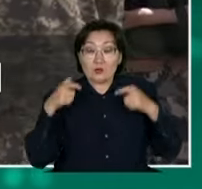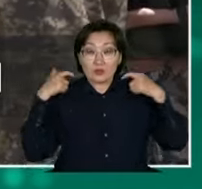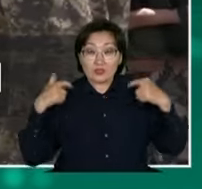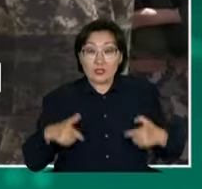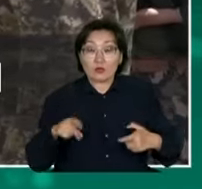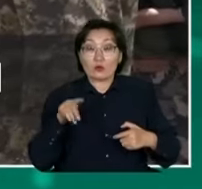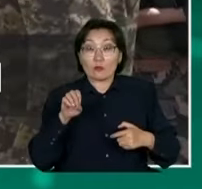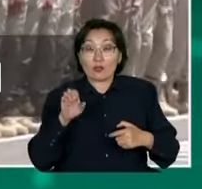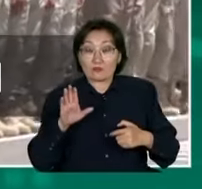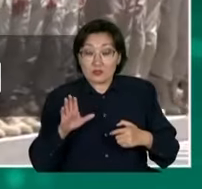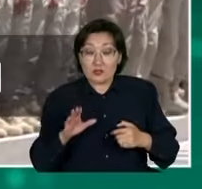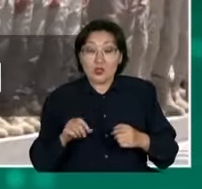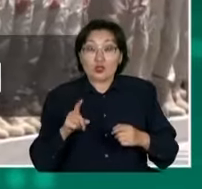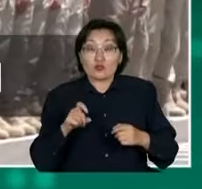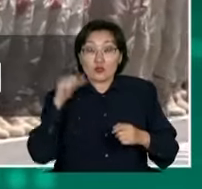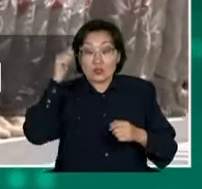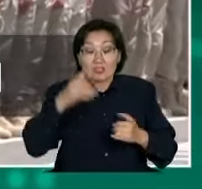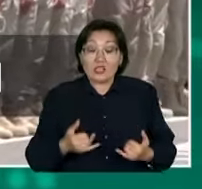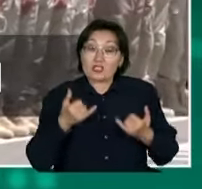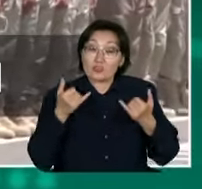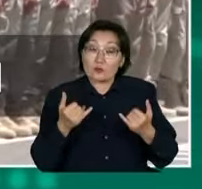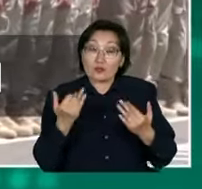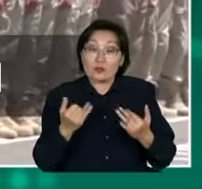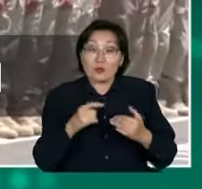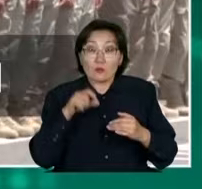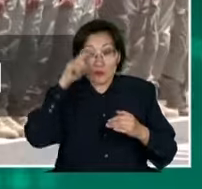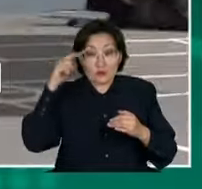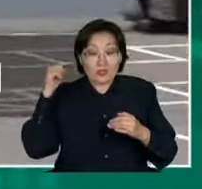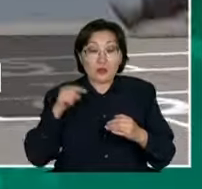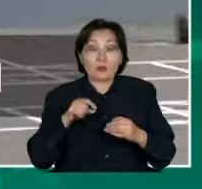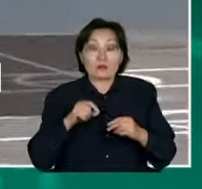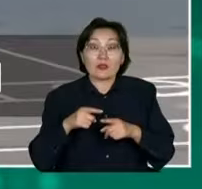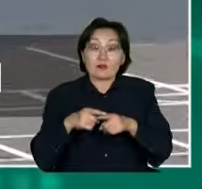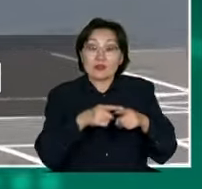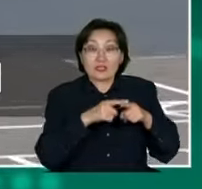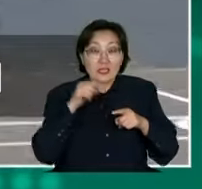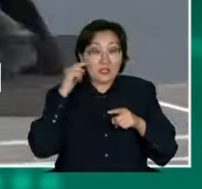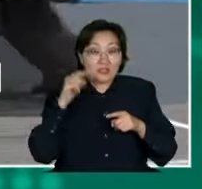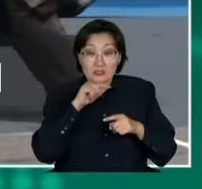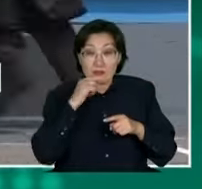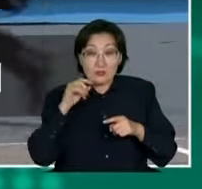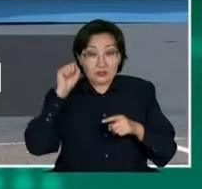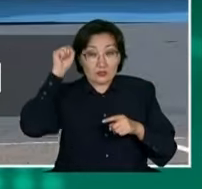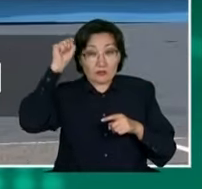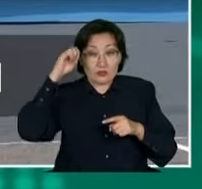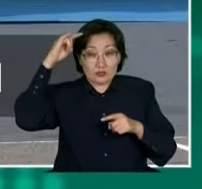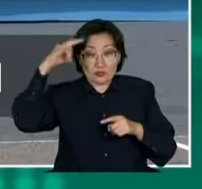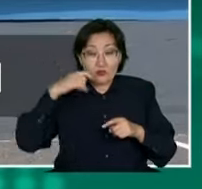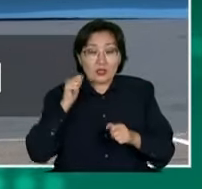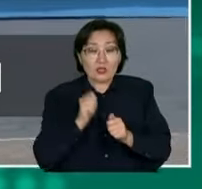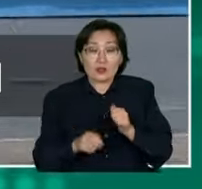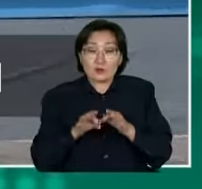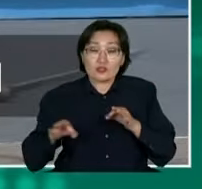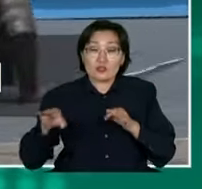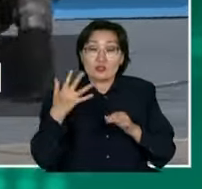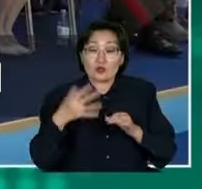Сағадат Нұрмағамбетовтің 100 жылдығына арналған. Оған Әзербайжан, Беларусь, Қырғызстан, Ресей және Өзбекстан мен еліміздің түкпір-түкпірінен